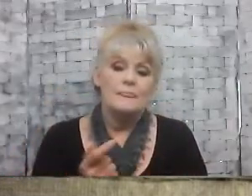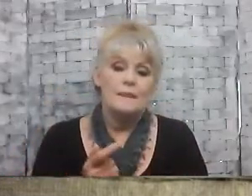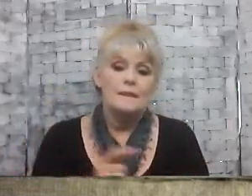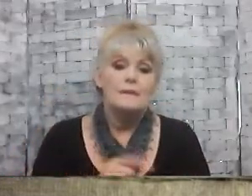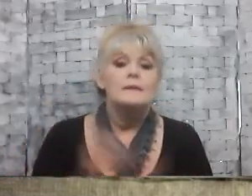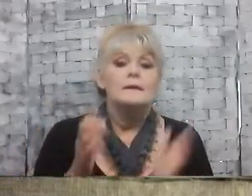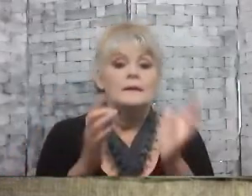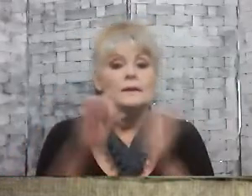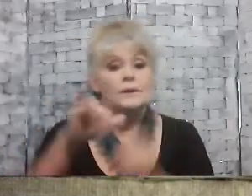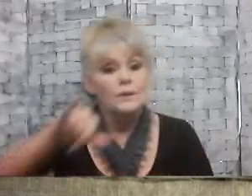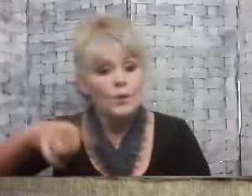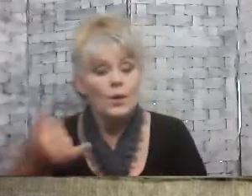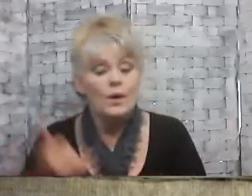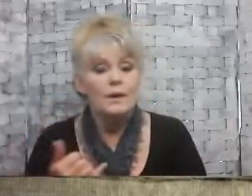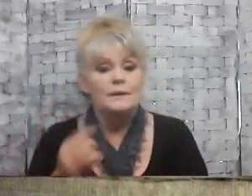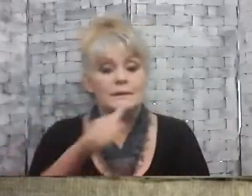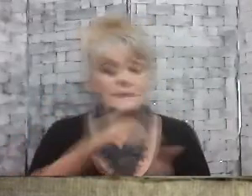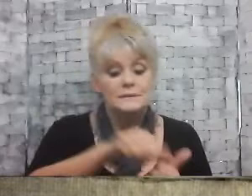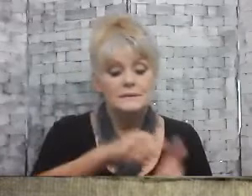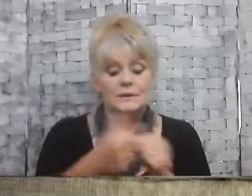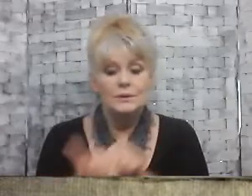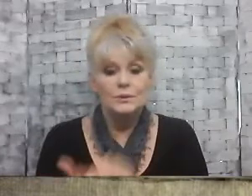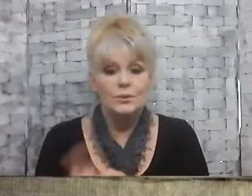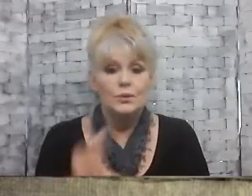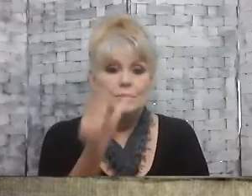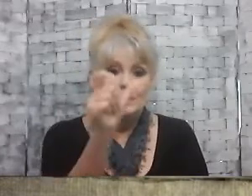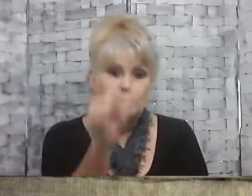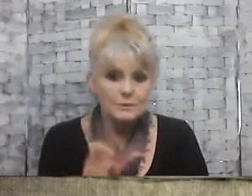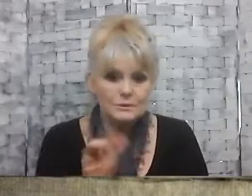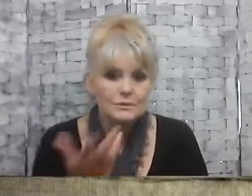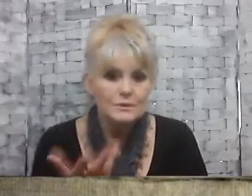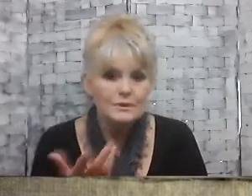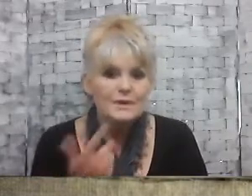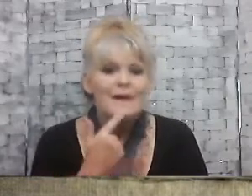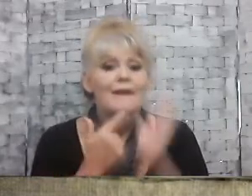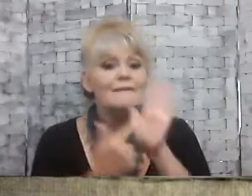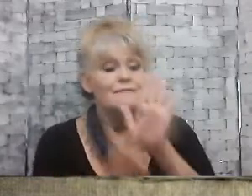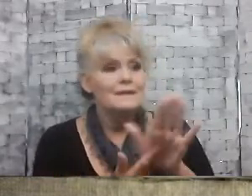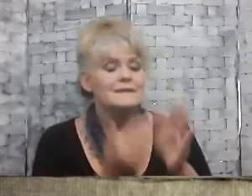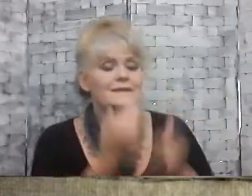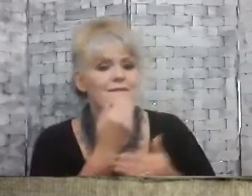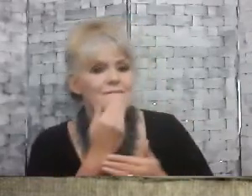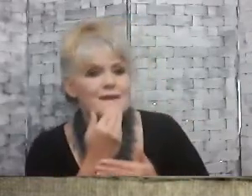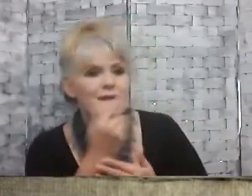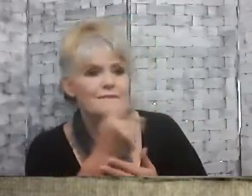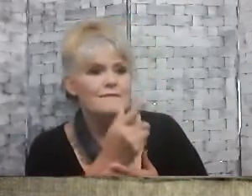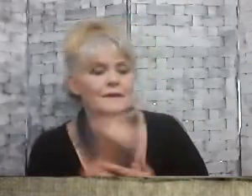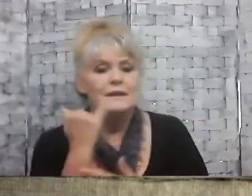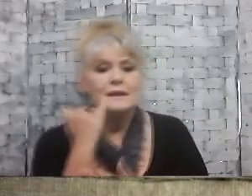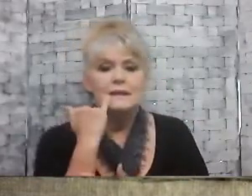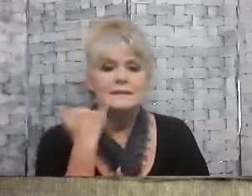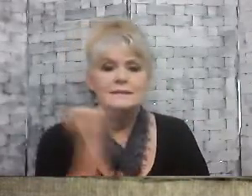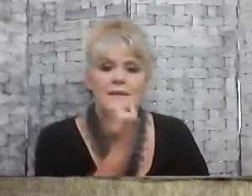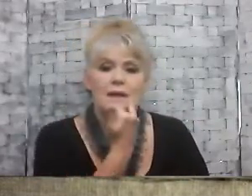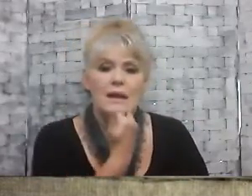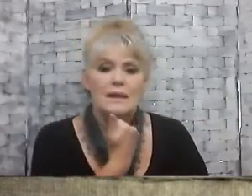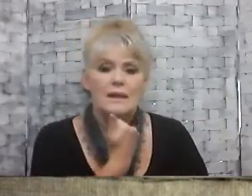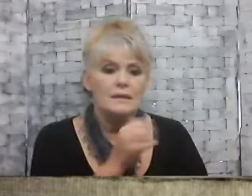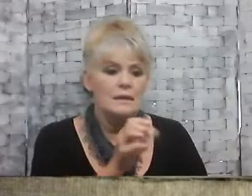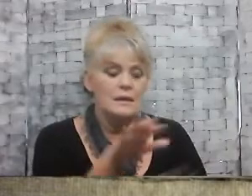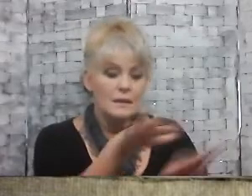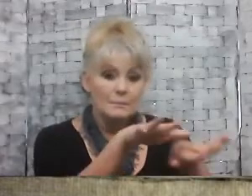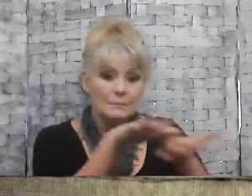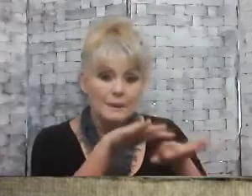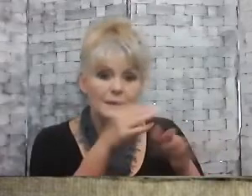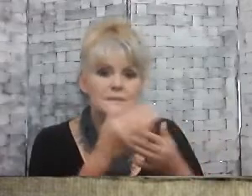woorde, Johannes se doop het gewys wie van hierdie Israeliete is eintlik gereed vir God se koninkryk om te kom. Dit